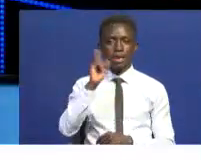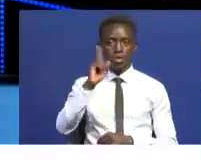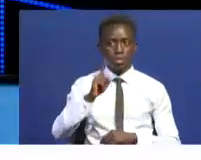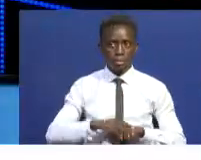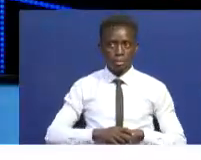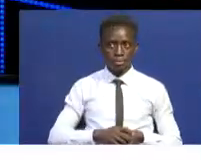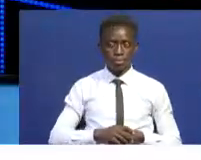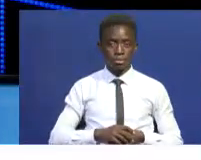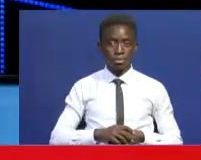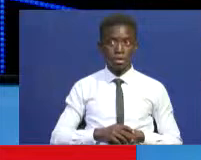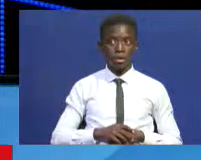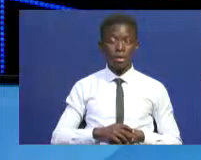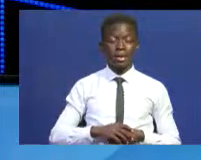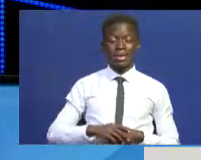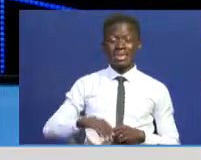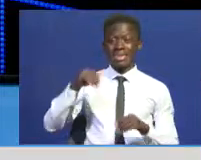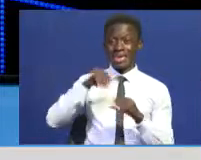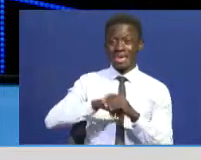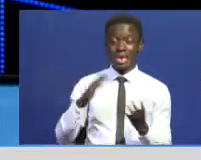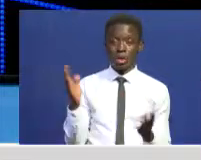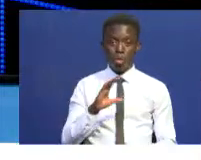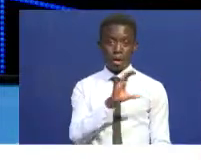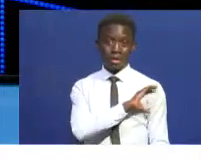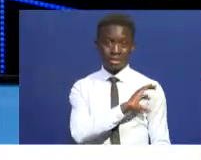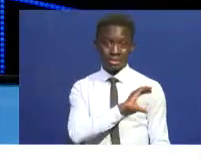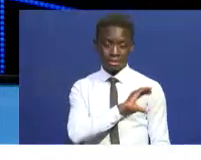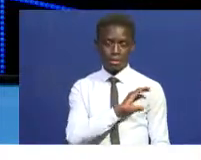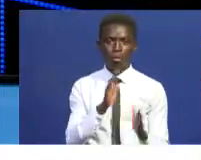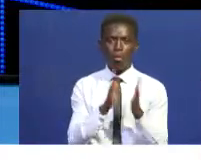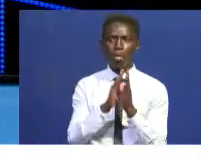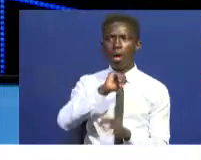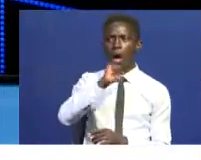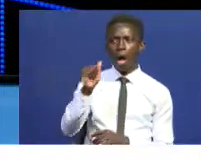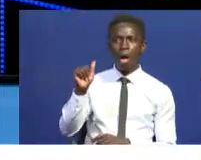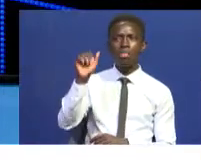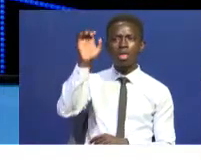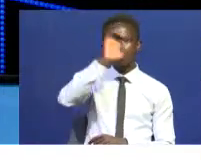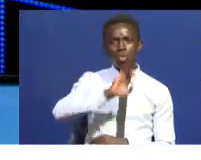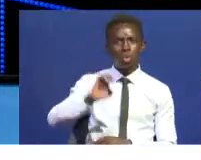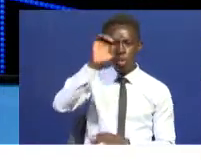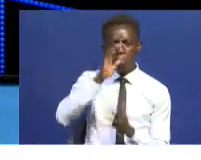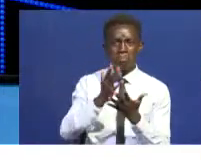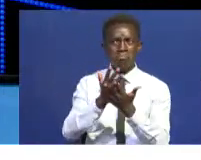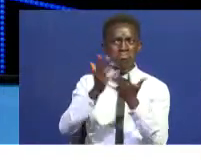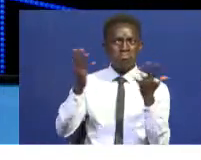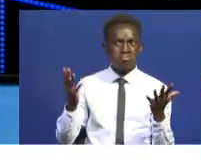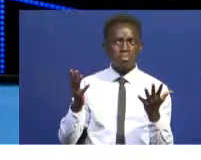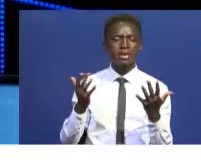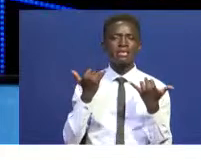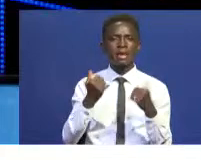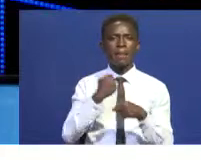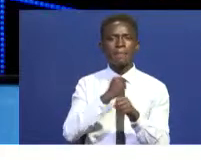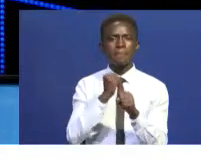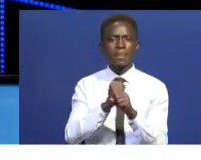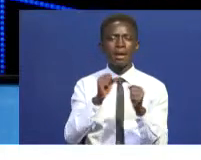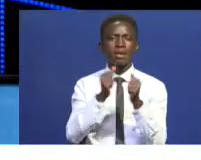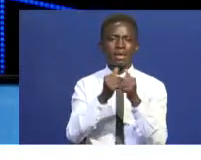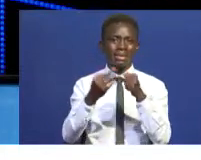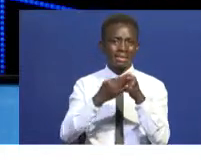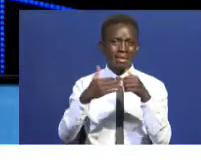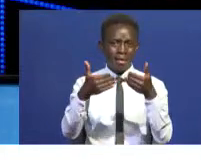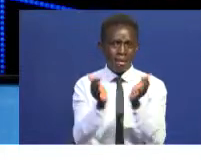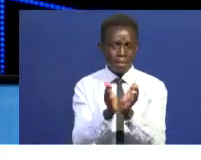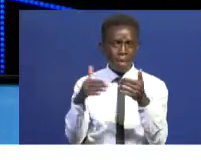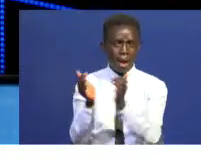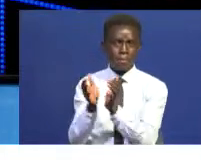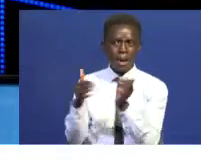Na kwenye biashara, Canada na Jumuiya ya Ulaya zimepiga hatua katika kuidhinisha kampuni 18 za biashara ndogo na kadri humu